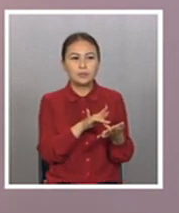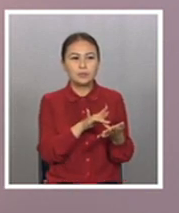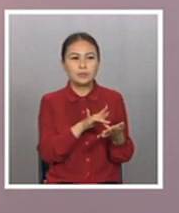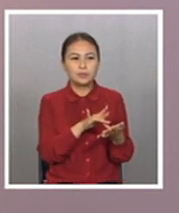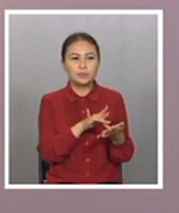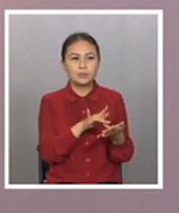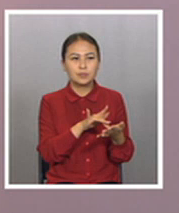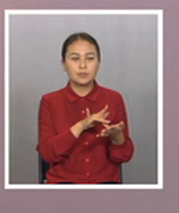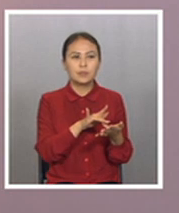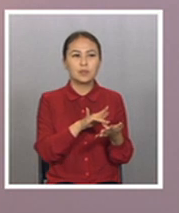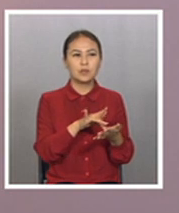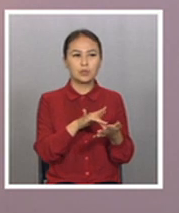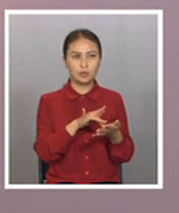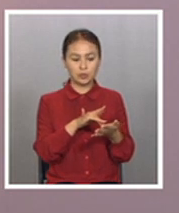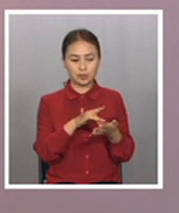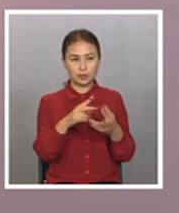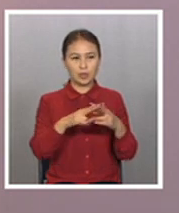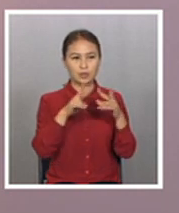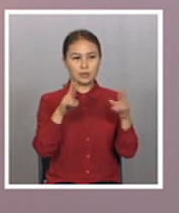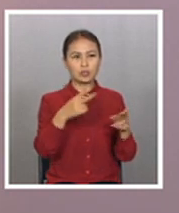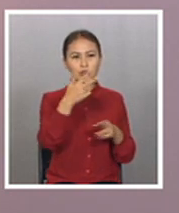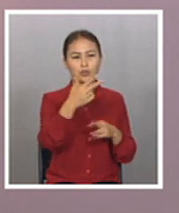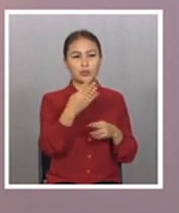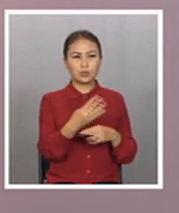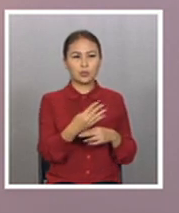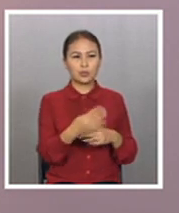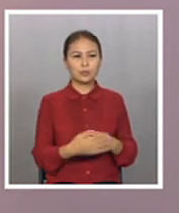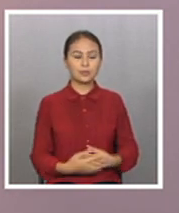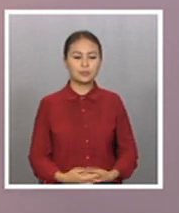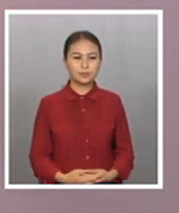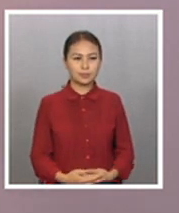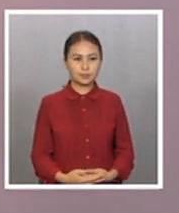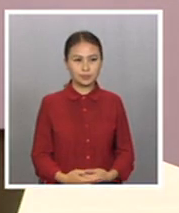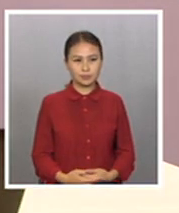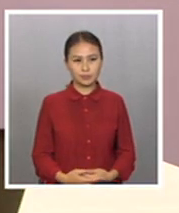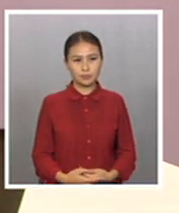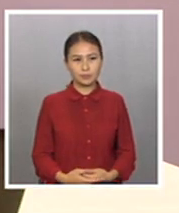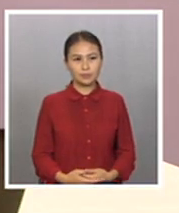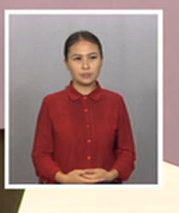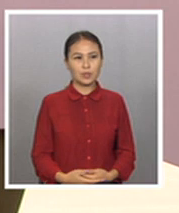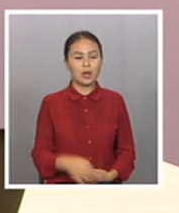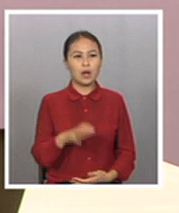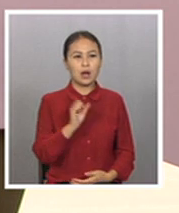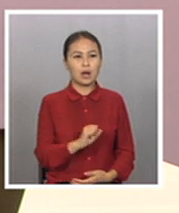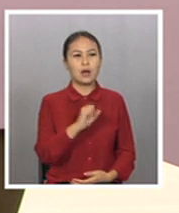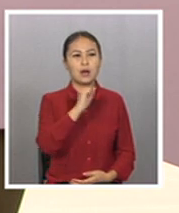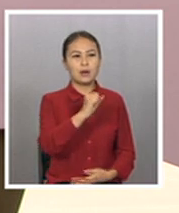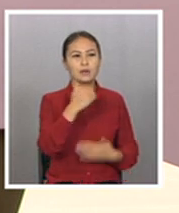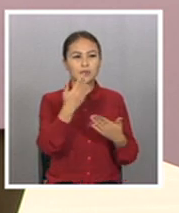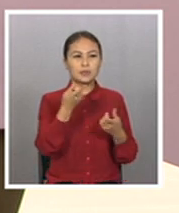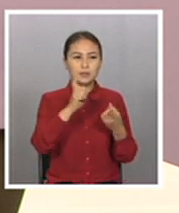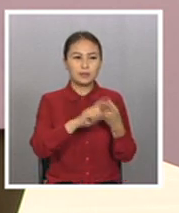Екі жиынға да ортақ элементтер 3 және 4 цифрлары. Ал А жиынына